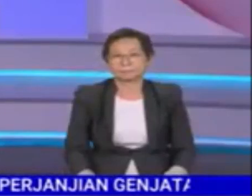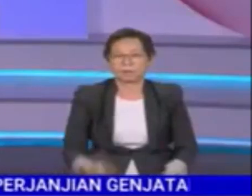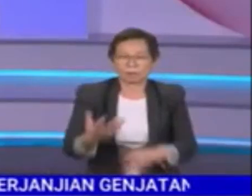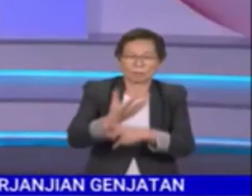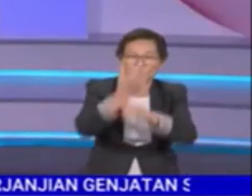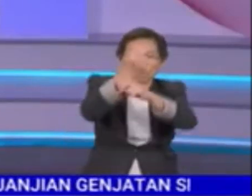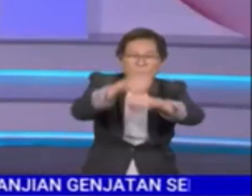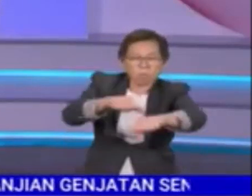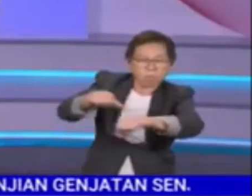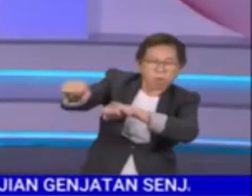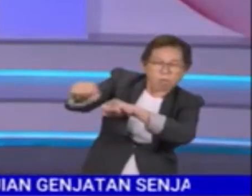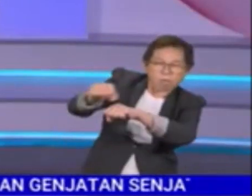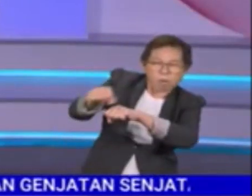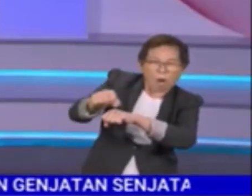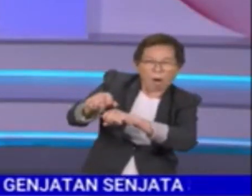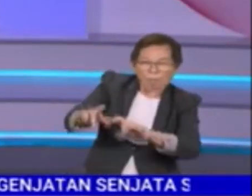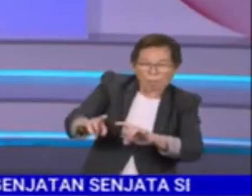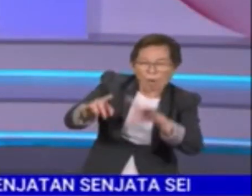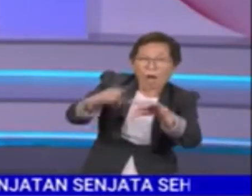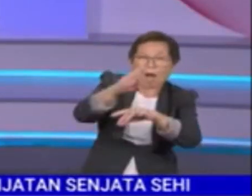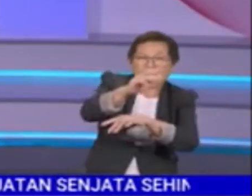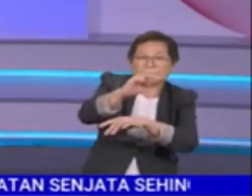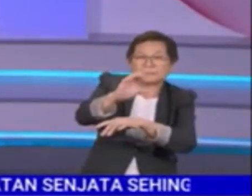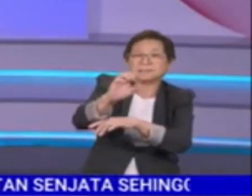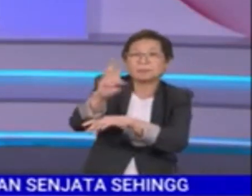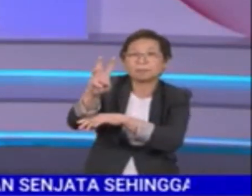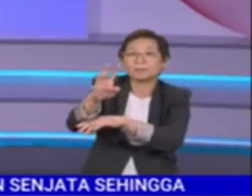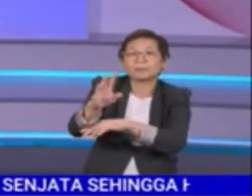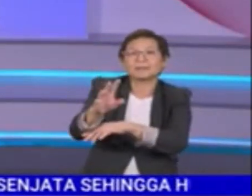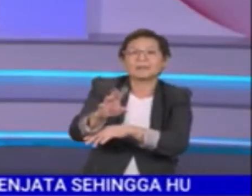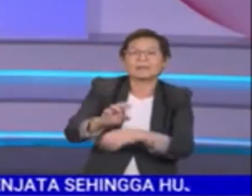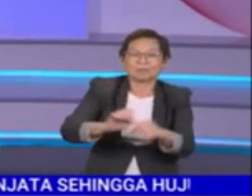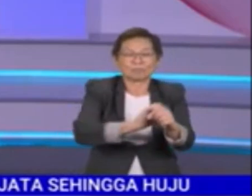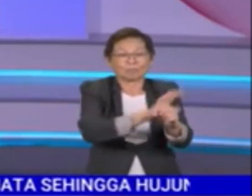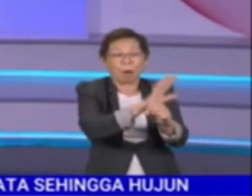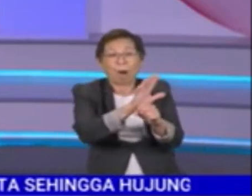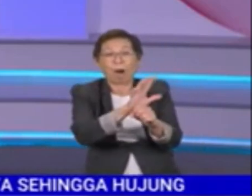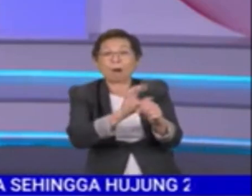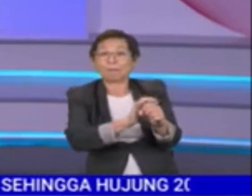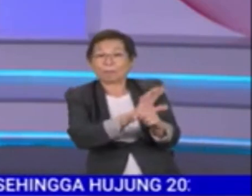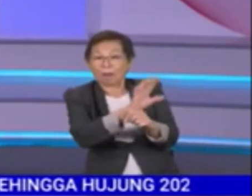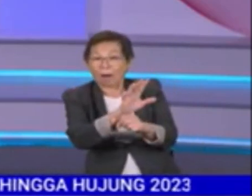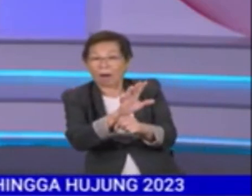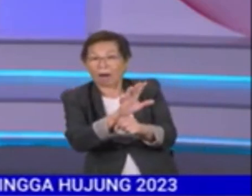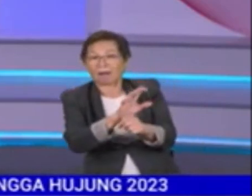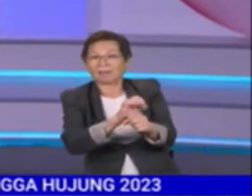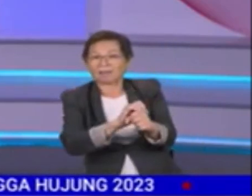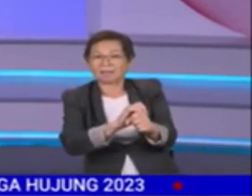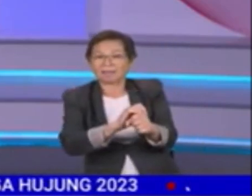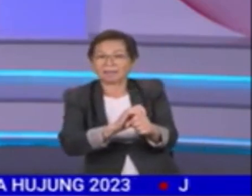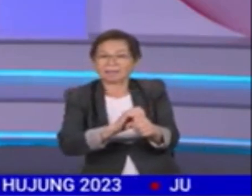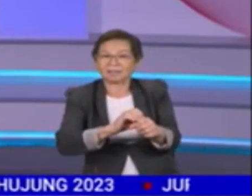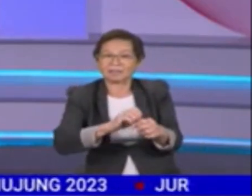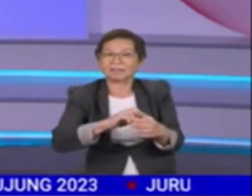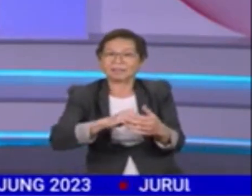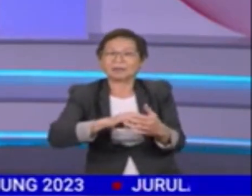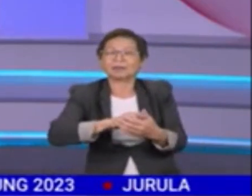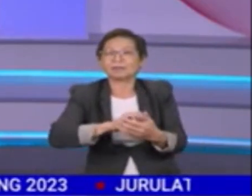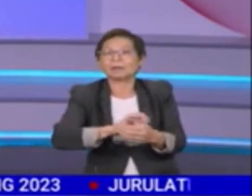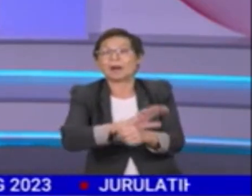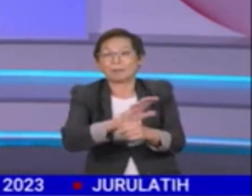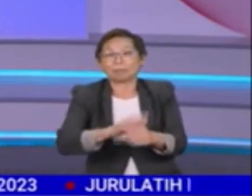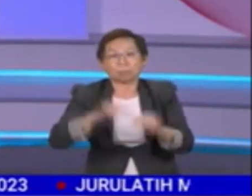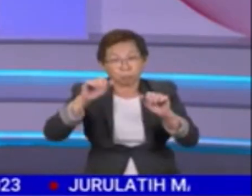juara Gusti Melbourne City Wrestling mcw Inter commonwealthan Azman Intai peluang pergi lebih jauh di peringkat